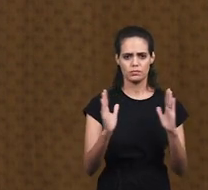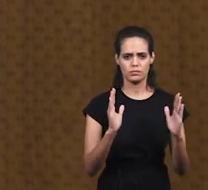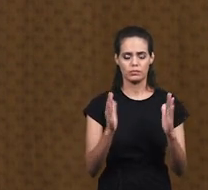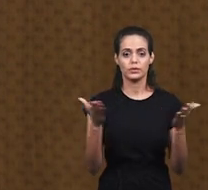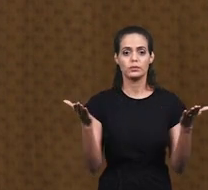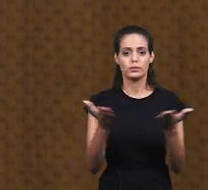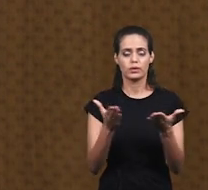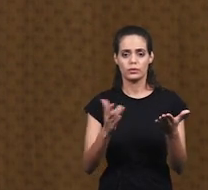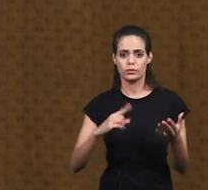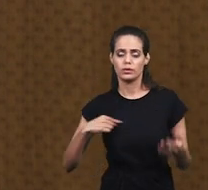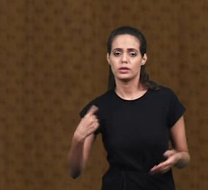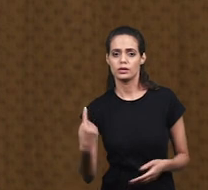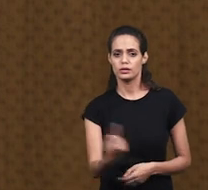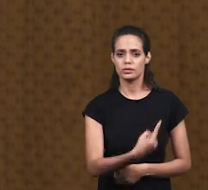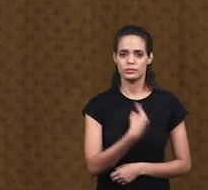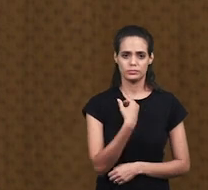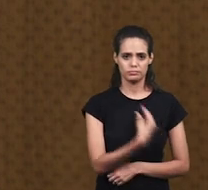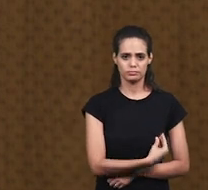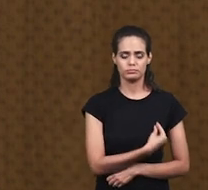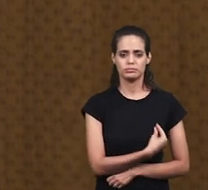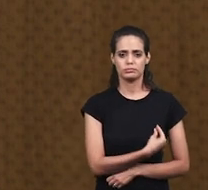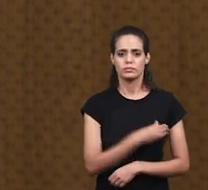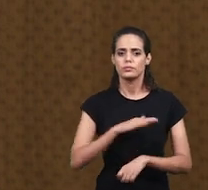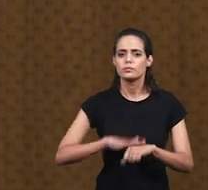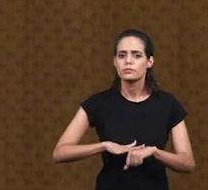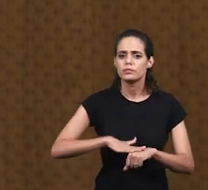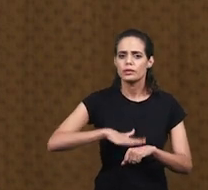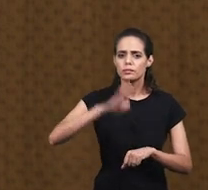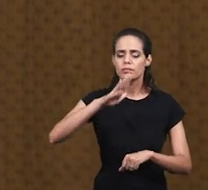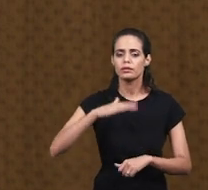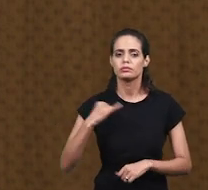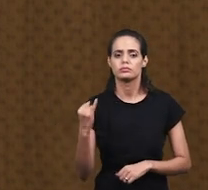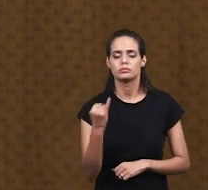plus important de toute l'histoire de l'Église.